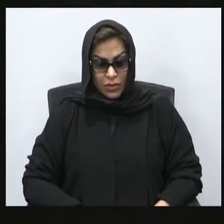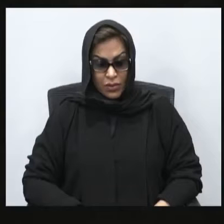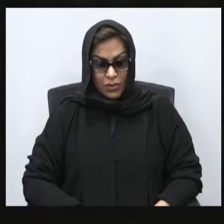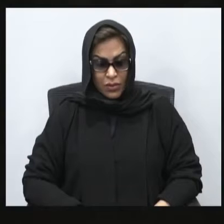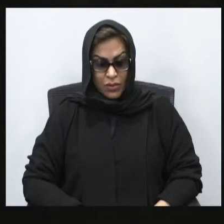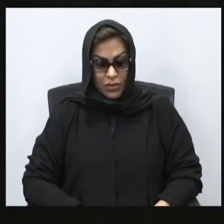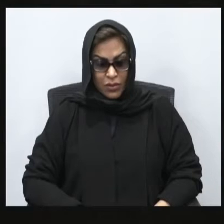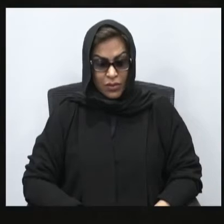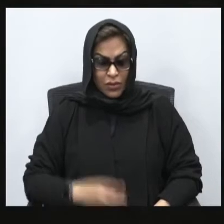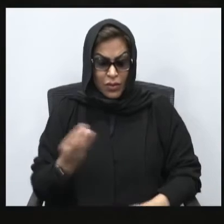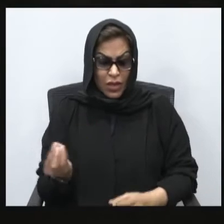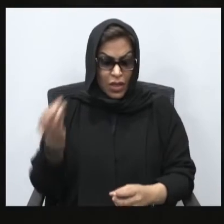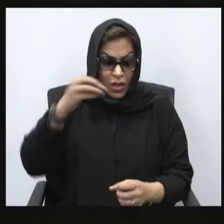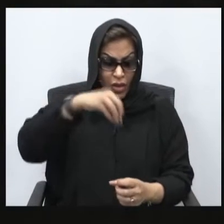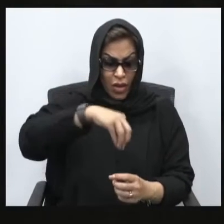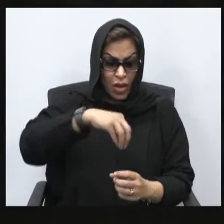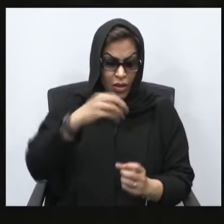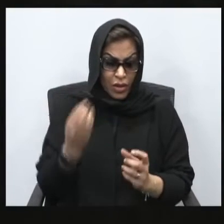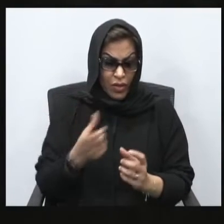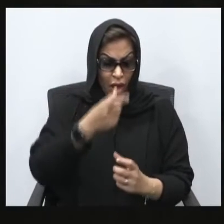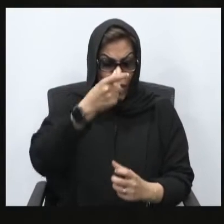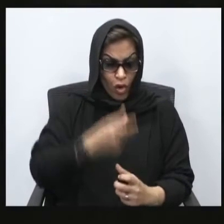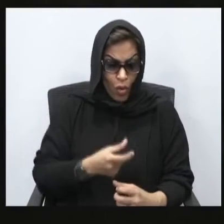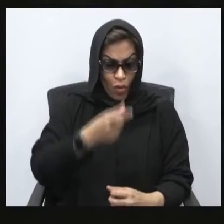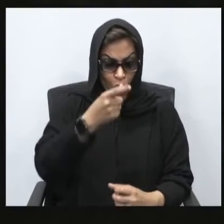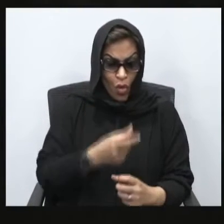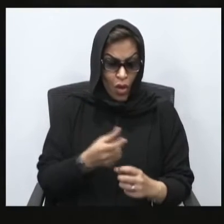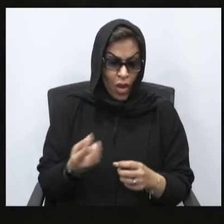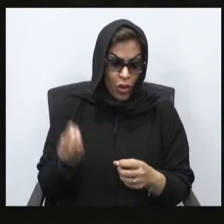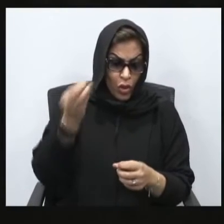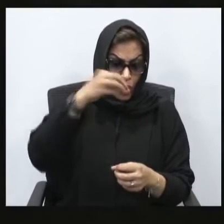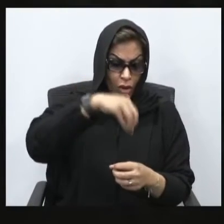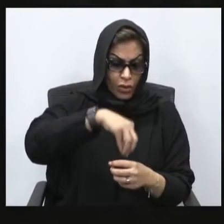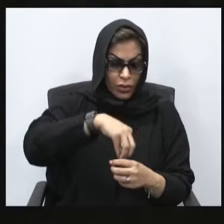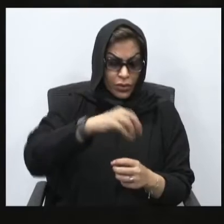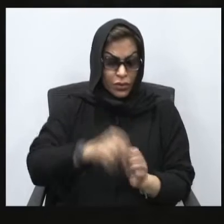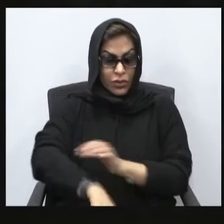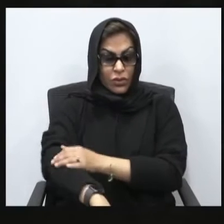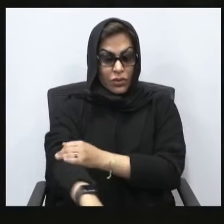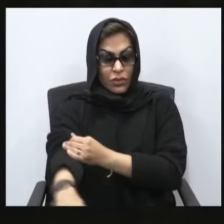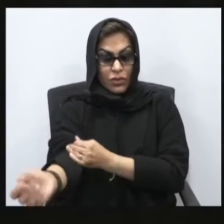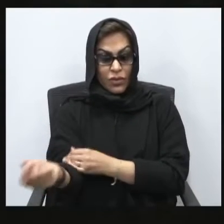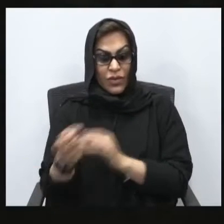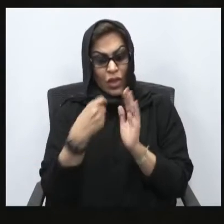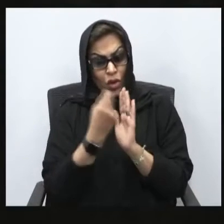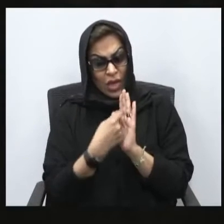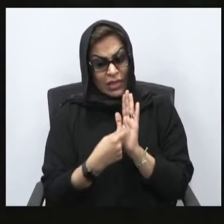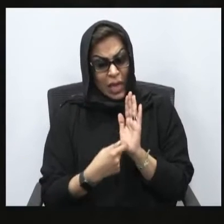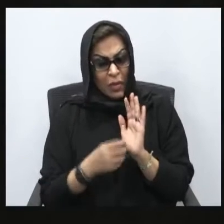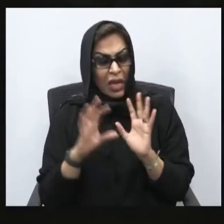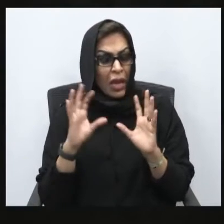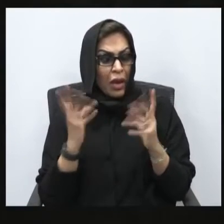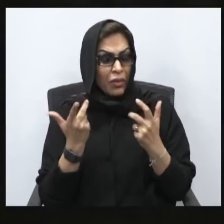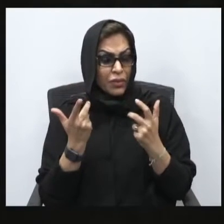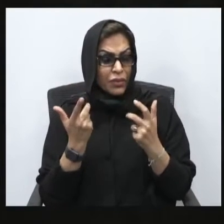الخطوات راح نضع حتى نملا هذا الوعاء بعد ذلك نحتاج الى كتابه كم